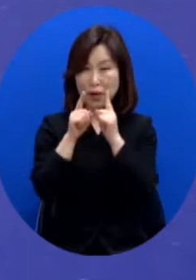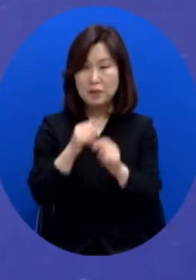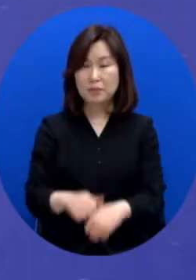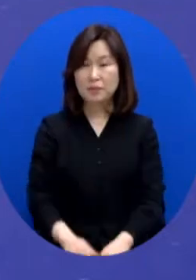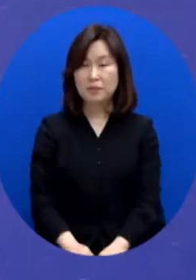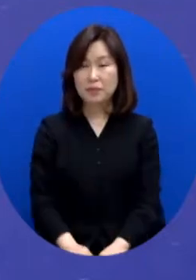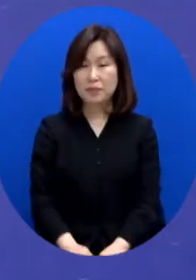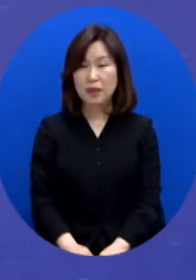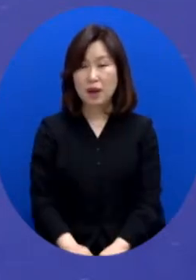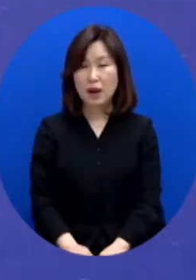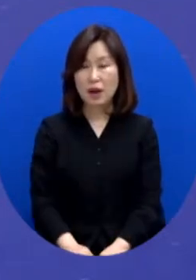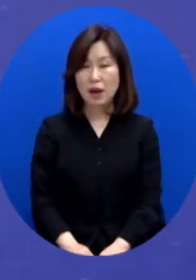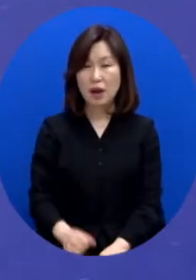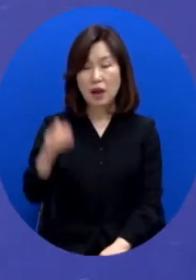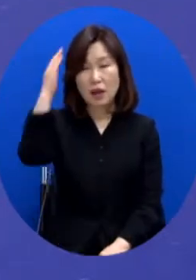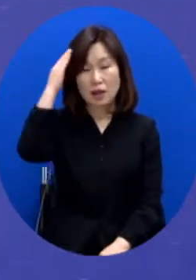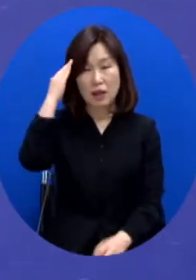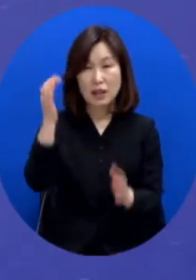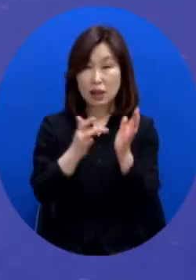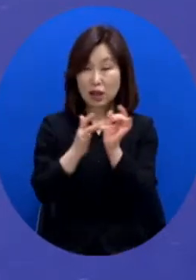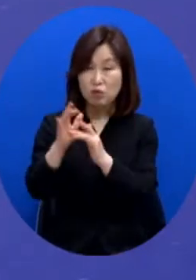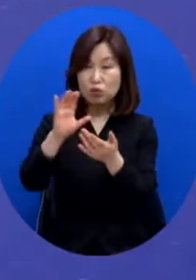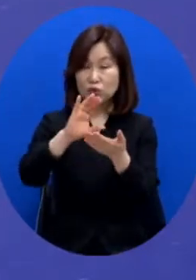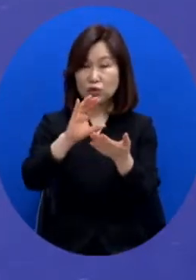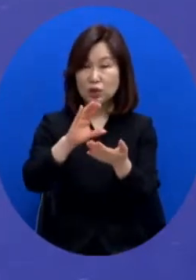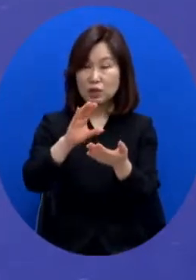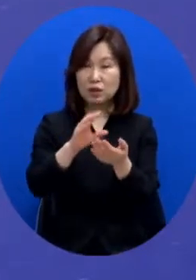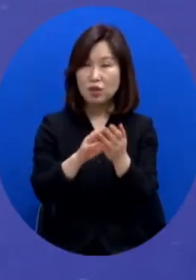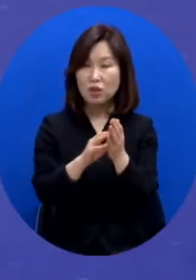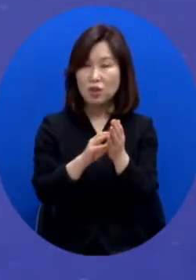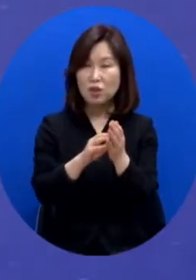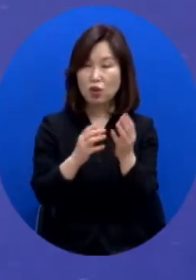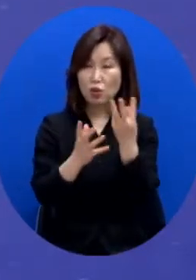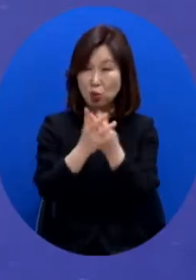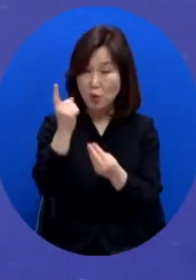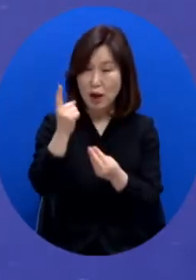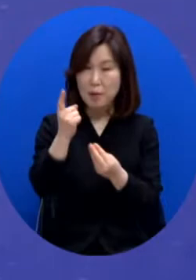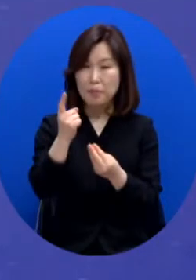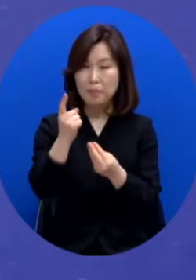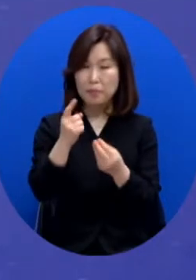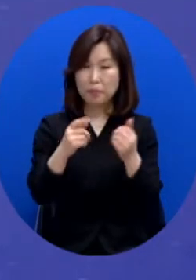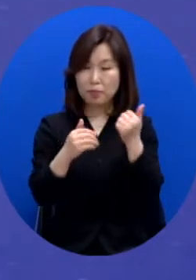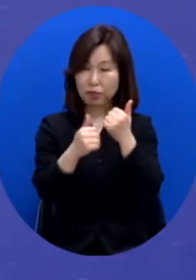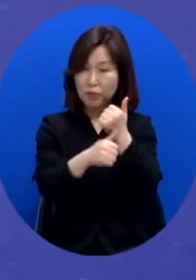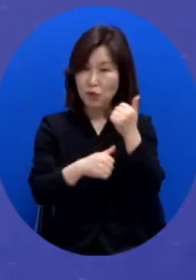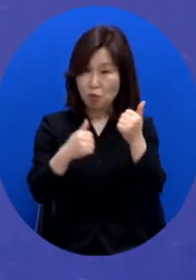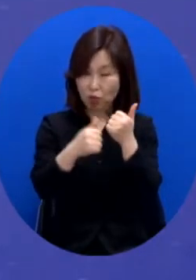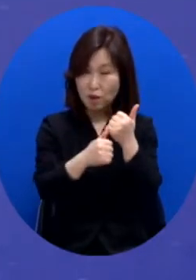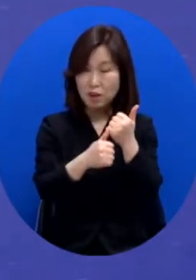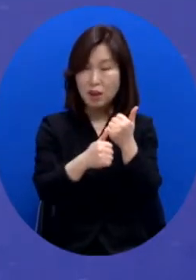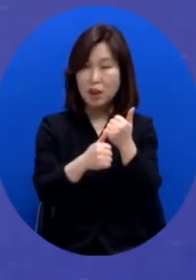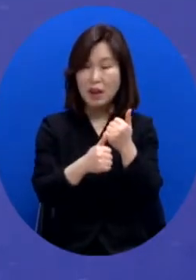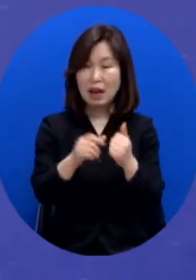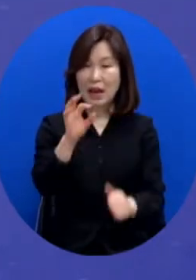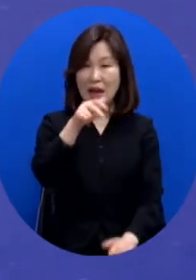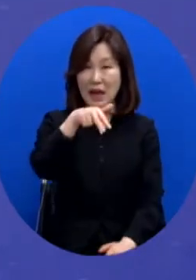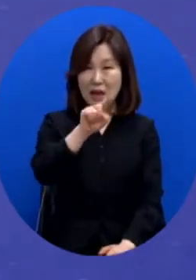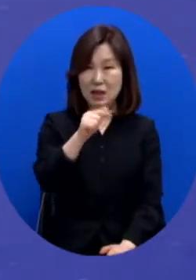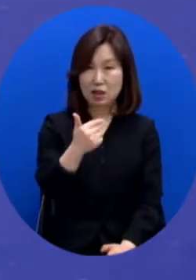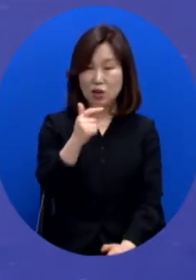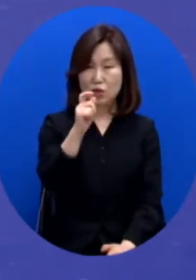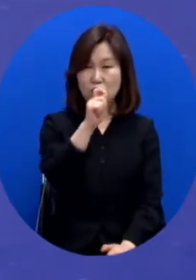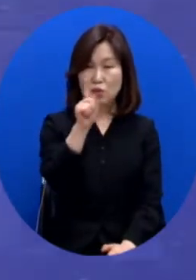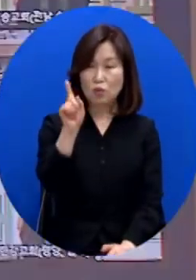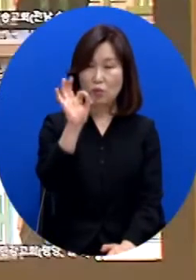대한예수교장로회 통합 총회 가 사랑 제 1교 의 정광훈 목사의 이단 사이비 썽 여부 역 여부 연구를 보류하기로